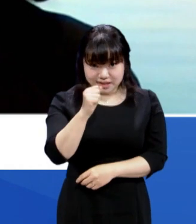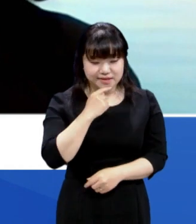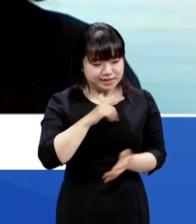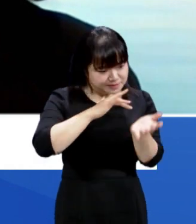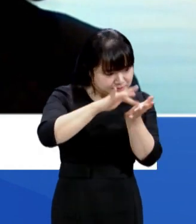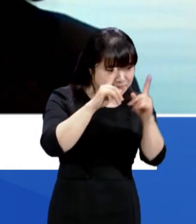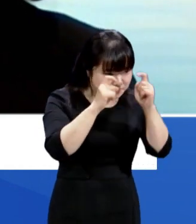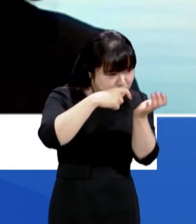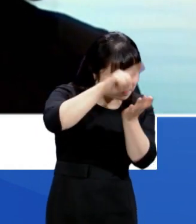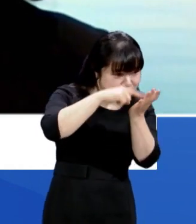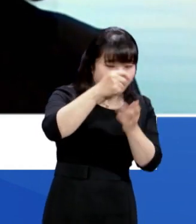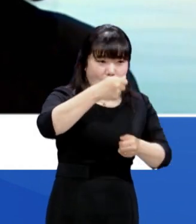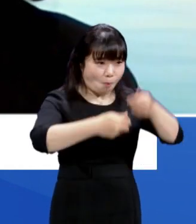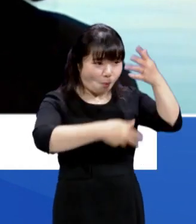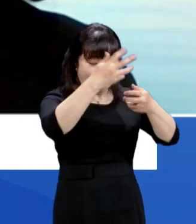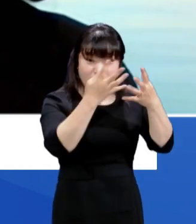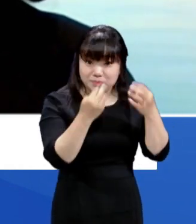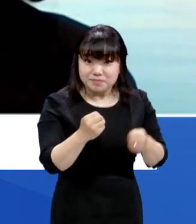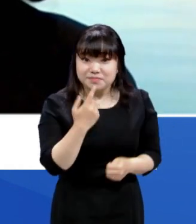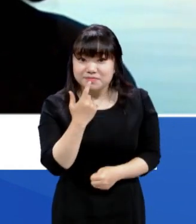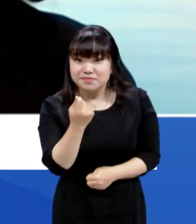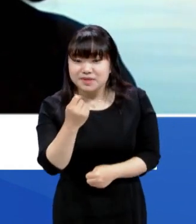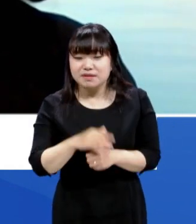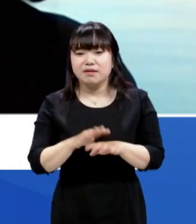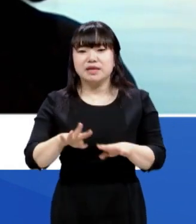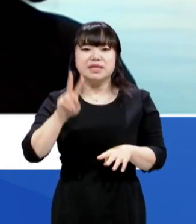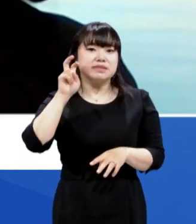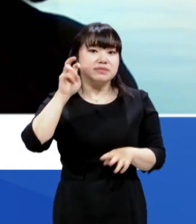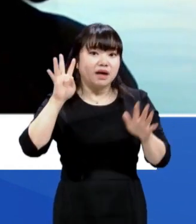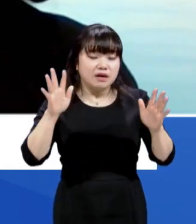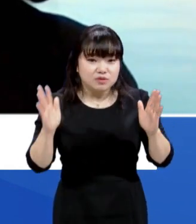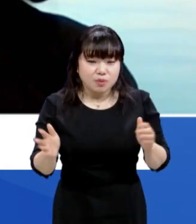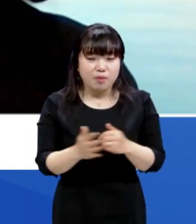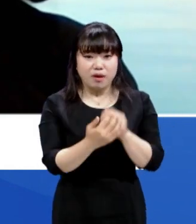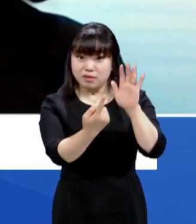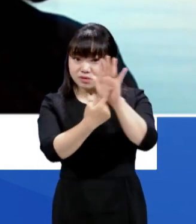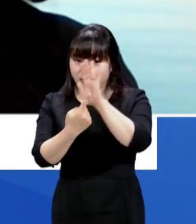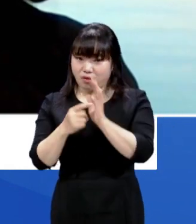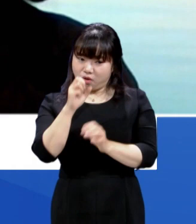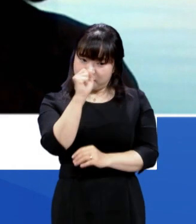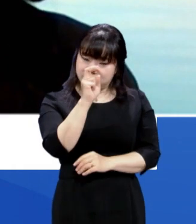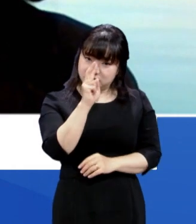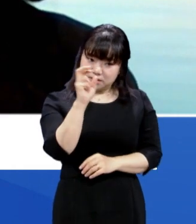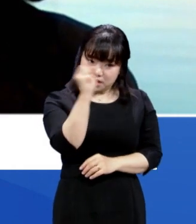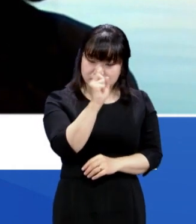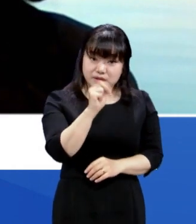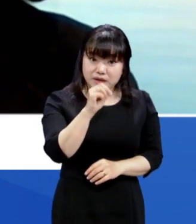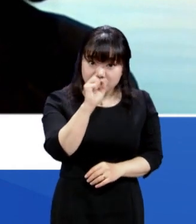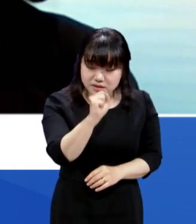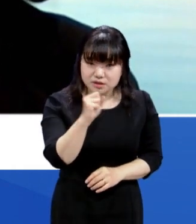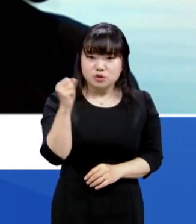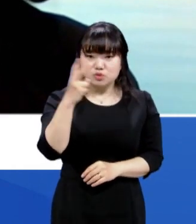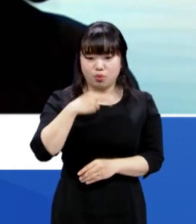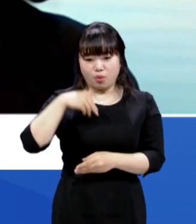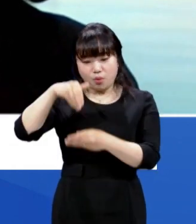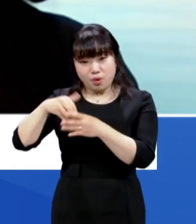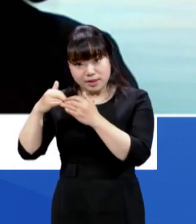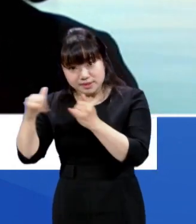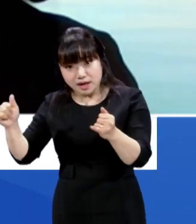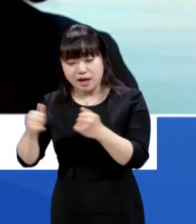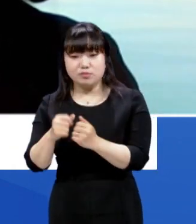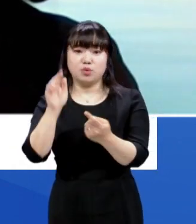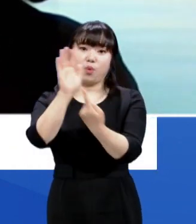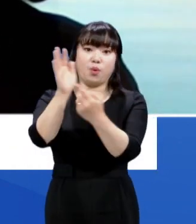23일간 이어지는 선거운동이 간의 sns 선거운동 시에 운동 원과 또 유권자가 주야 전 무엇인지도